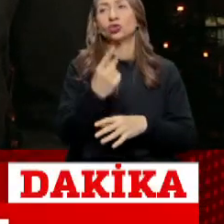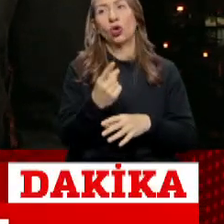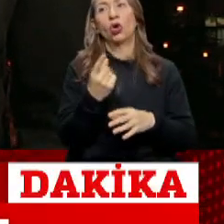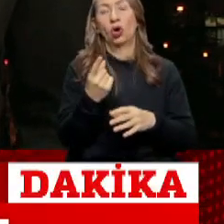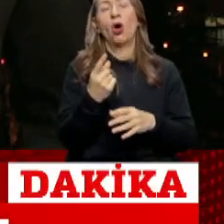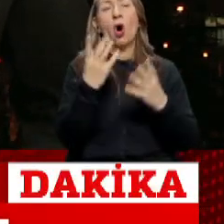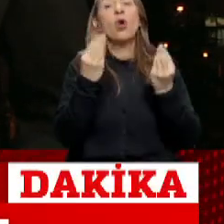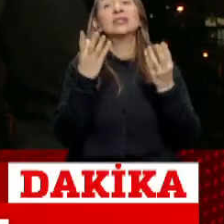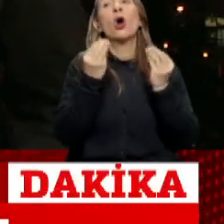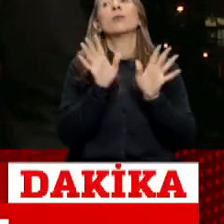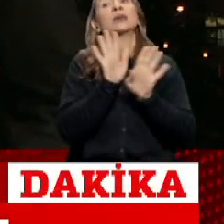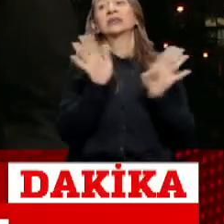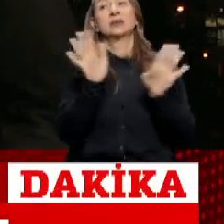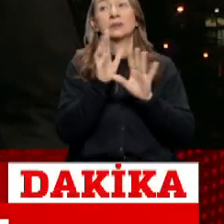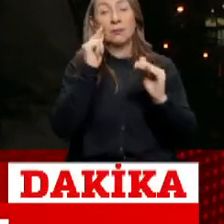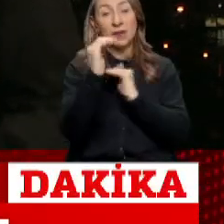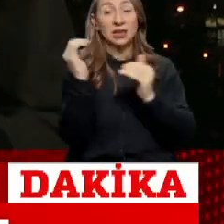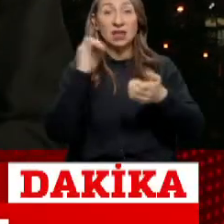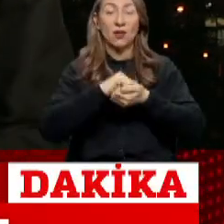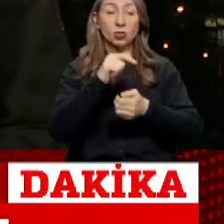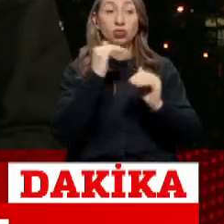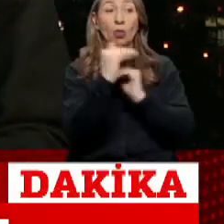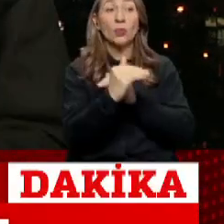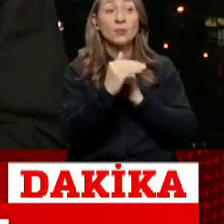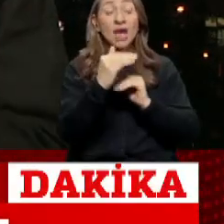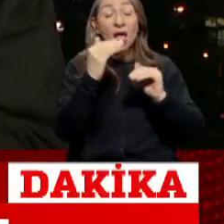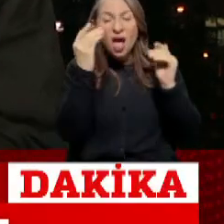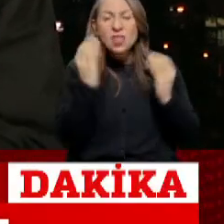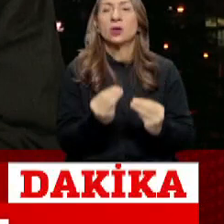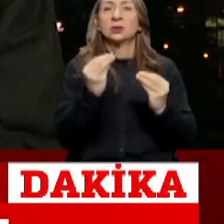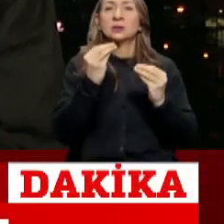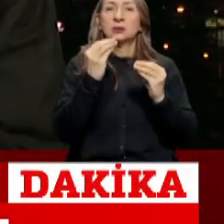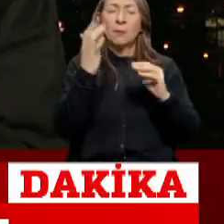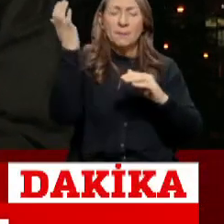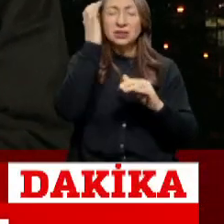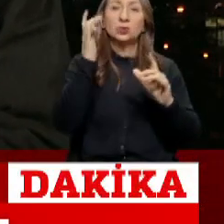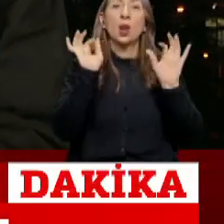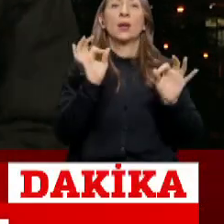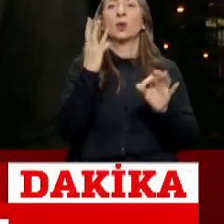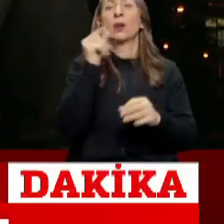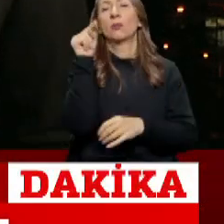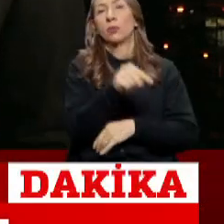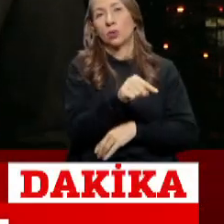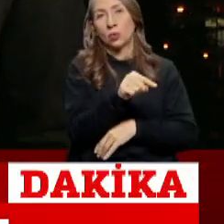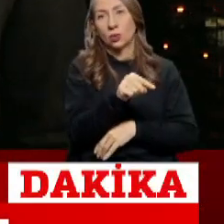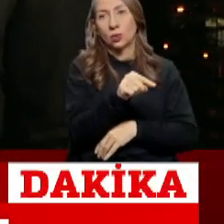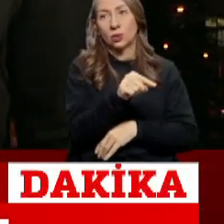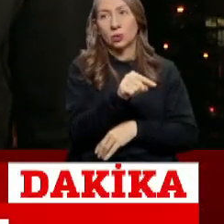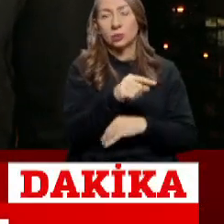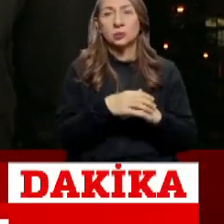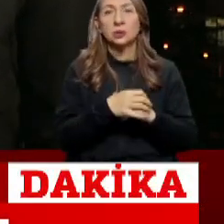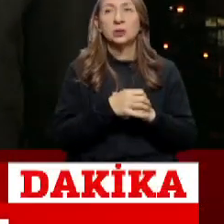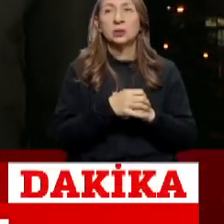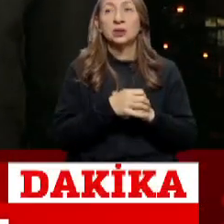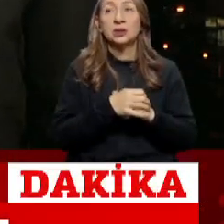söylüyordu zaten. Olmazsa olmazı Millet İttifakı'nın bu toplumsal aktının en tepe noktasında yer alan bir şey